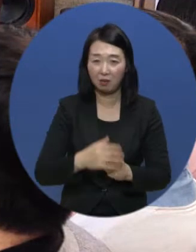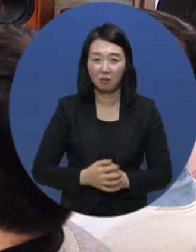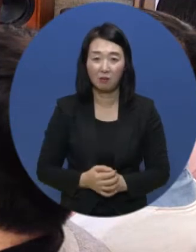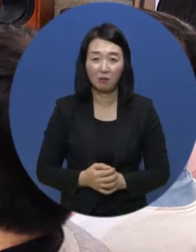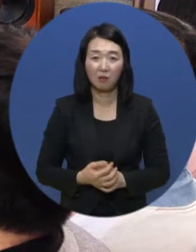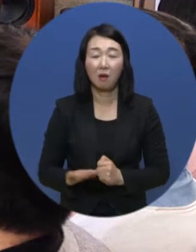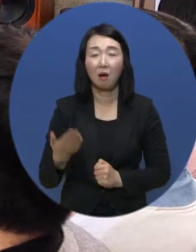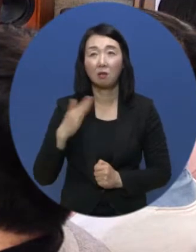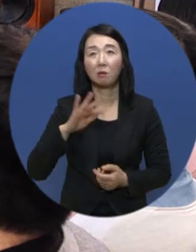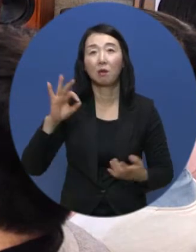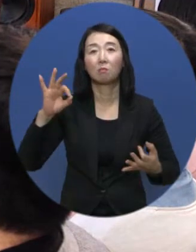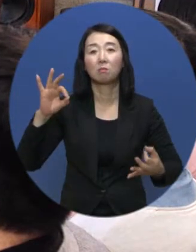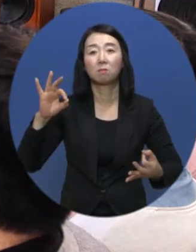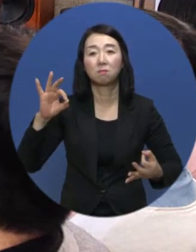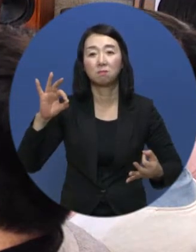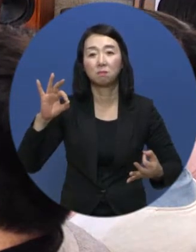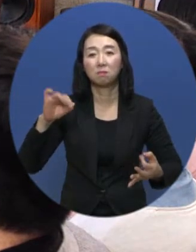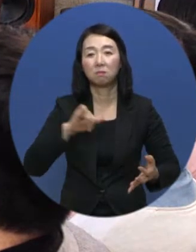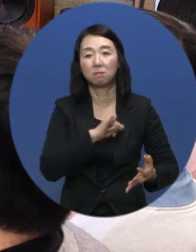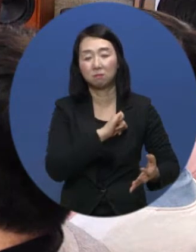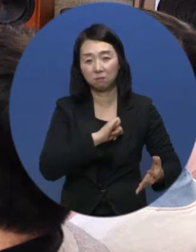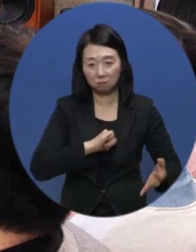전 가만히 당하고만 있을 수밖에 없었습니다.